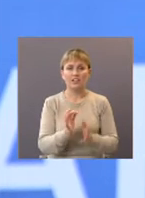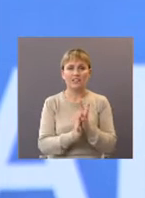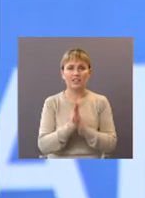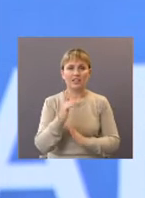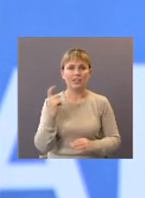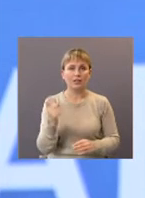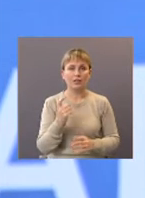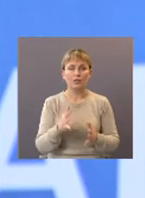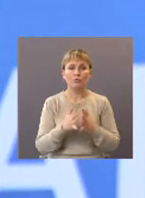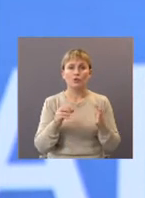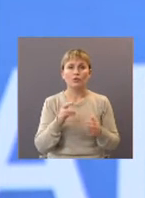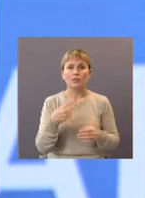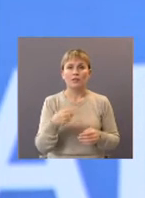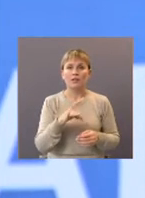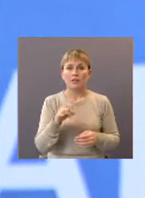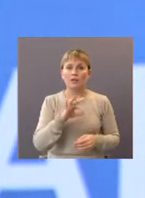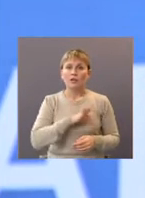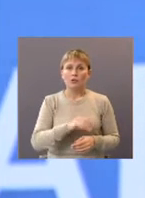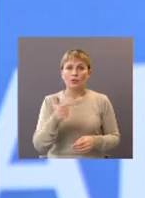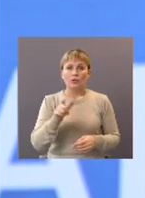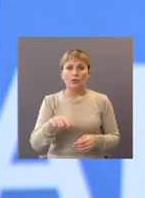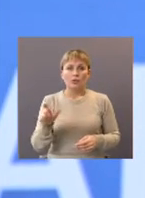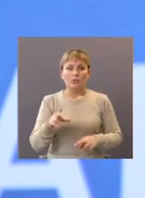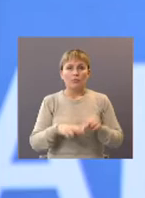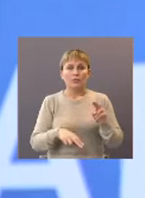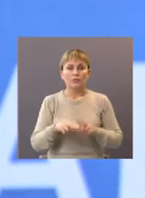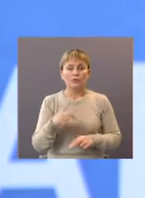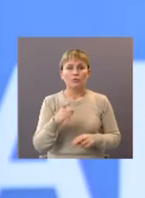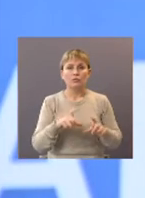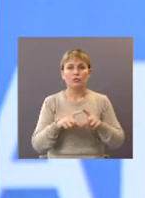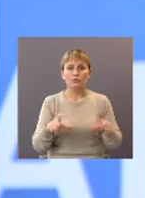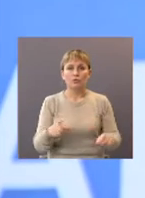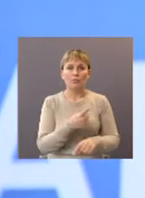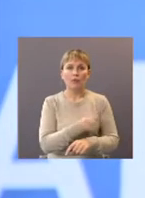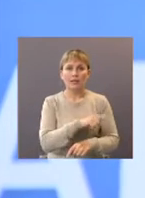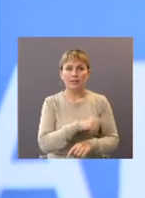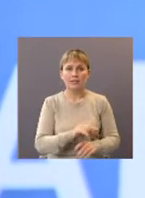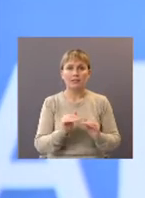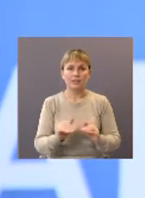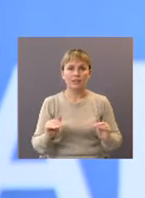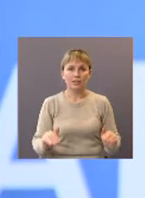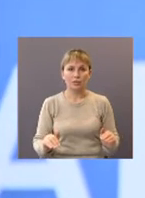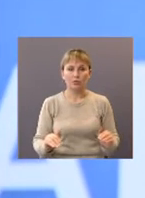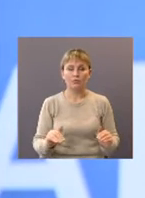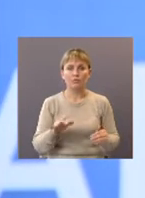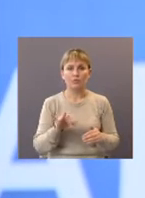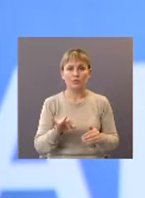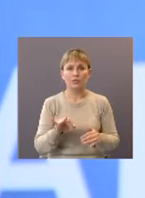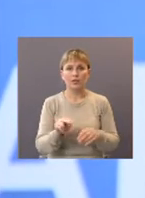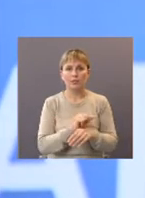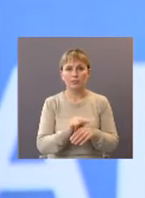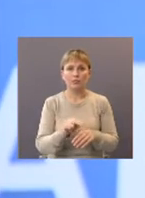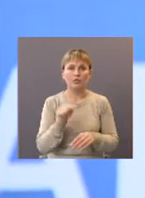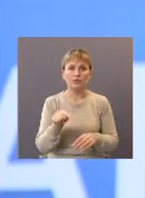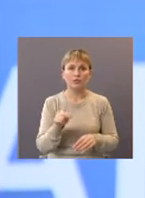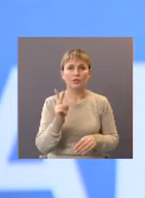экономика, более чем в 20 раз доходы граждан. Построены сотни школ, больниц, детских садов, проложены и отремонтированы